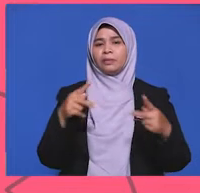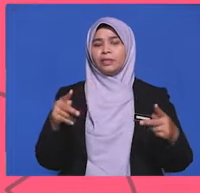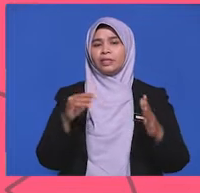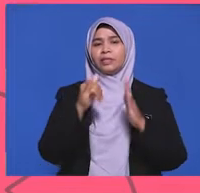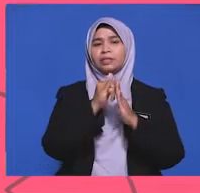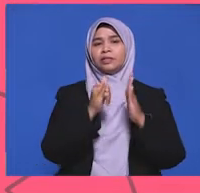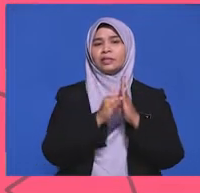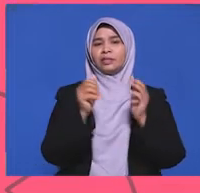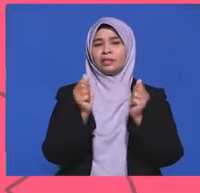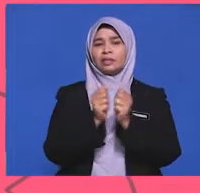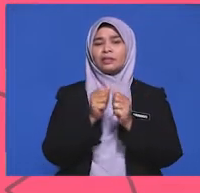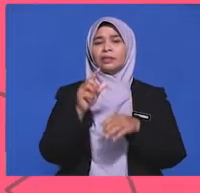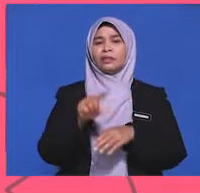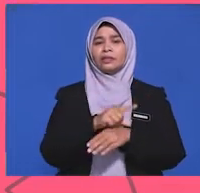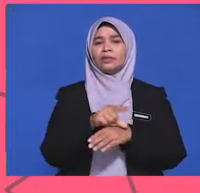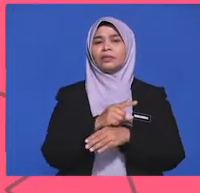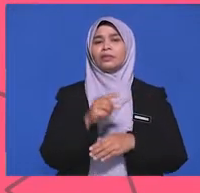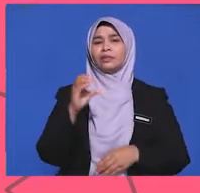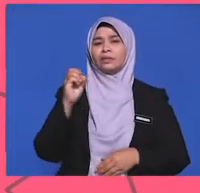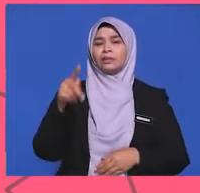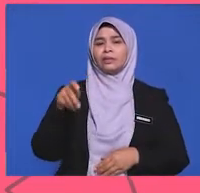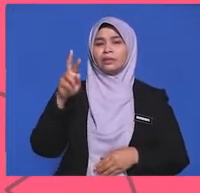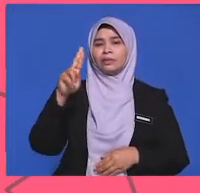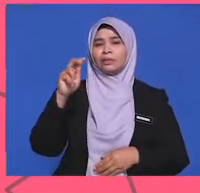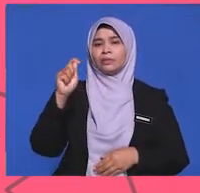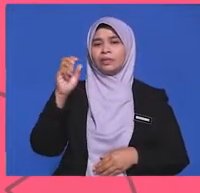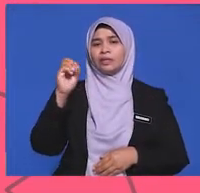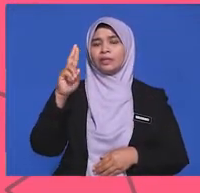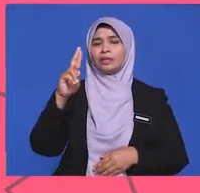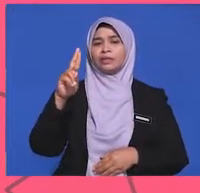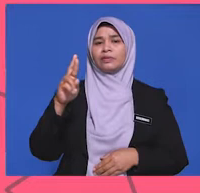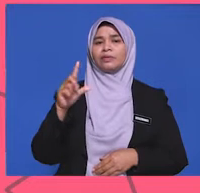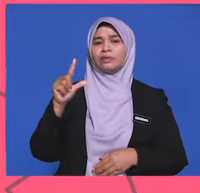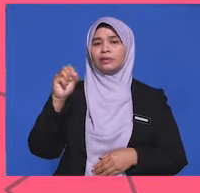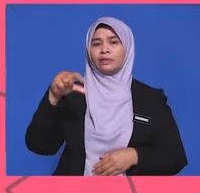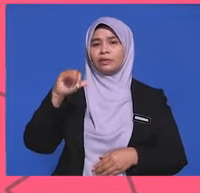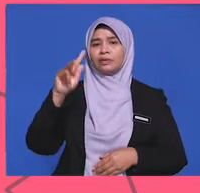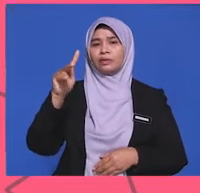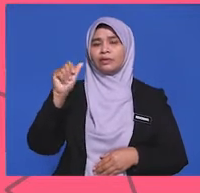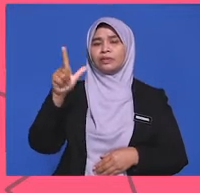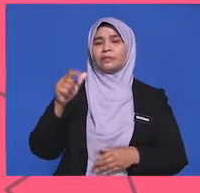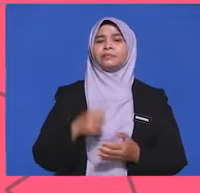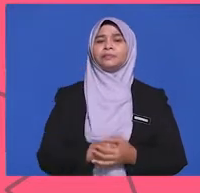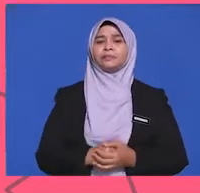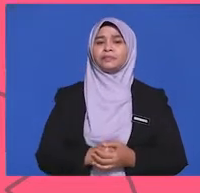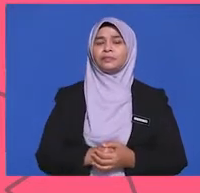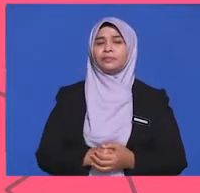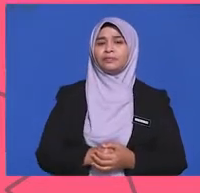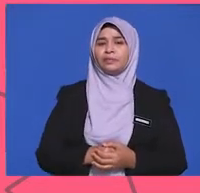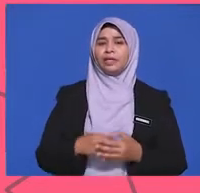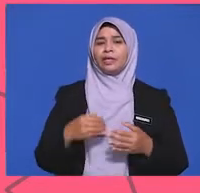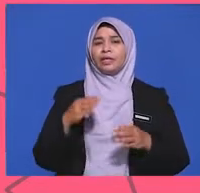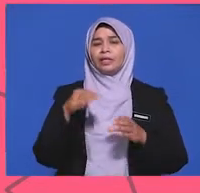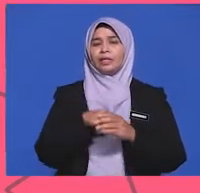syarat dengan menggunakan operator logical. Lihat contoh, dalam satu syarat boleh